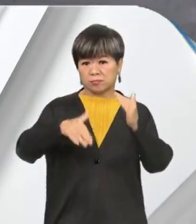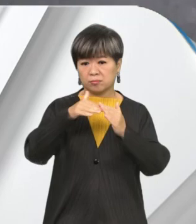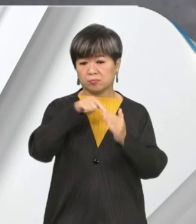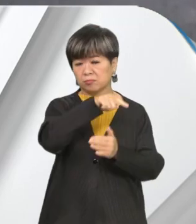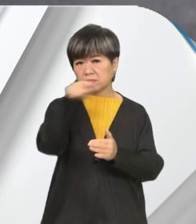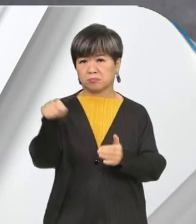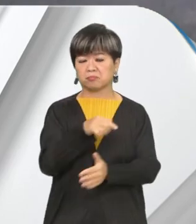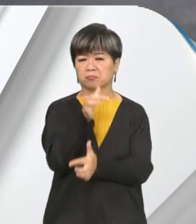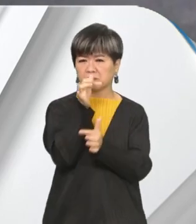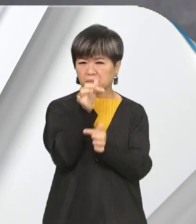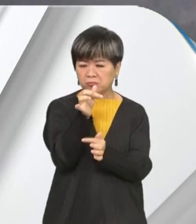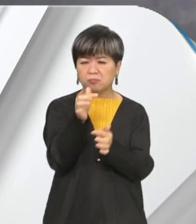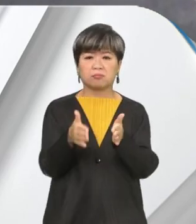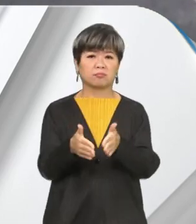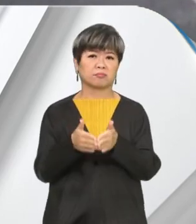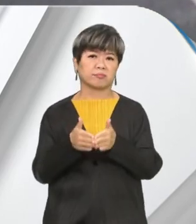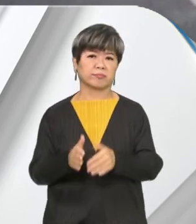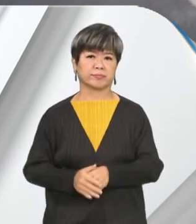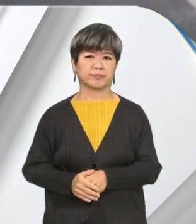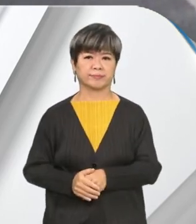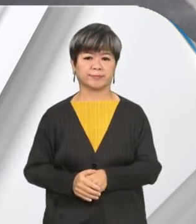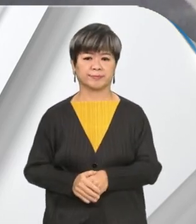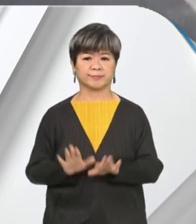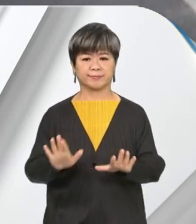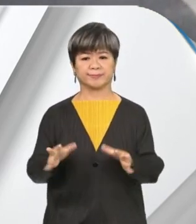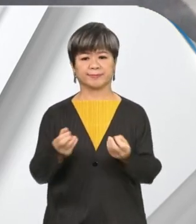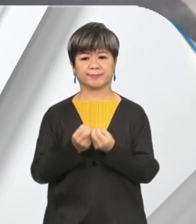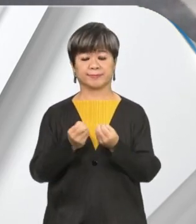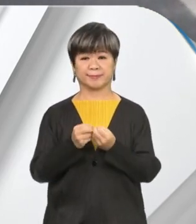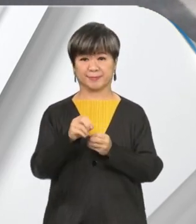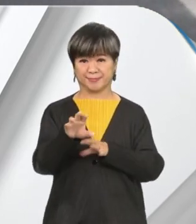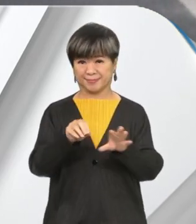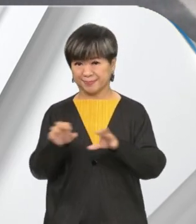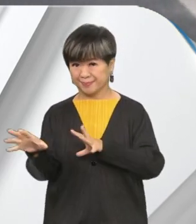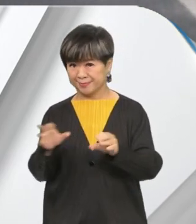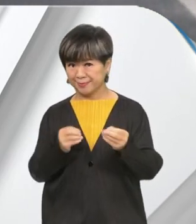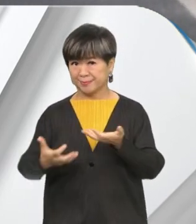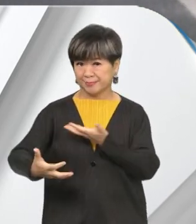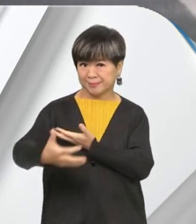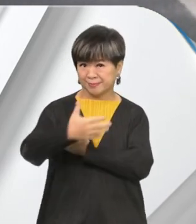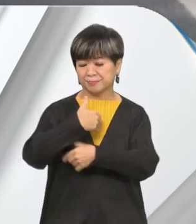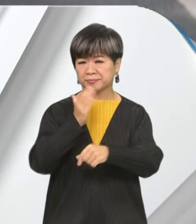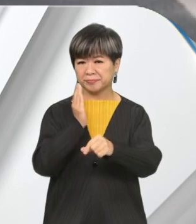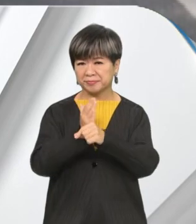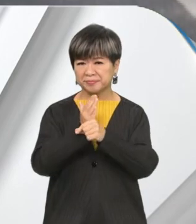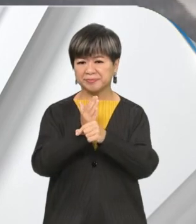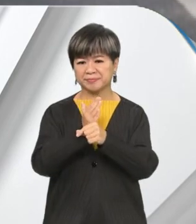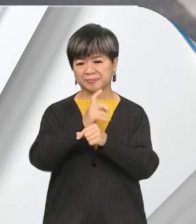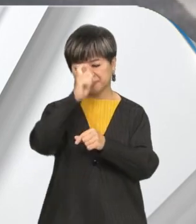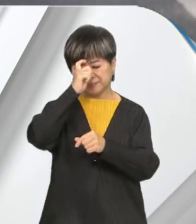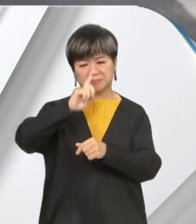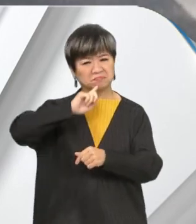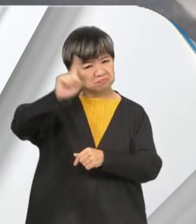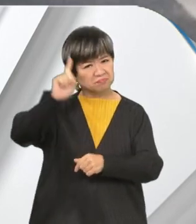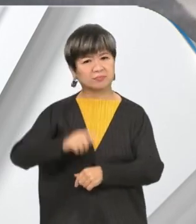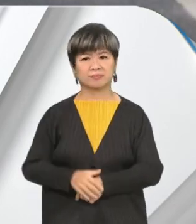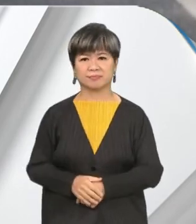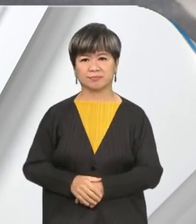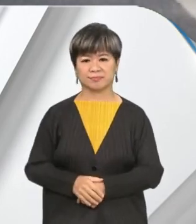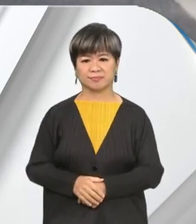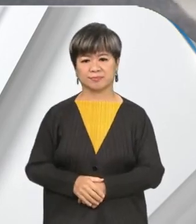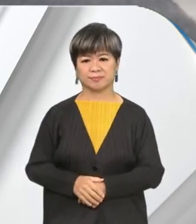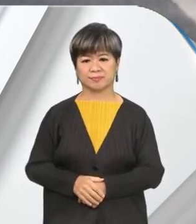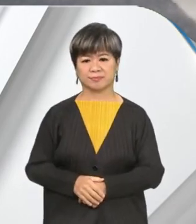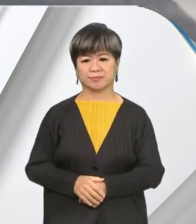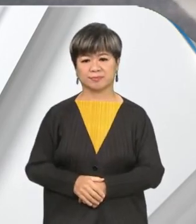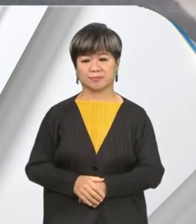整性为最大的考量，所以我们目前就会收集相关的资料，我们在上诉中，那也